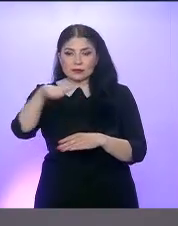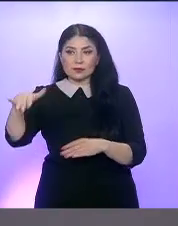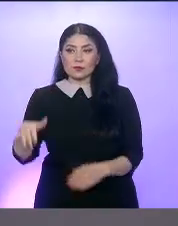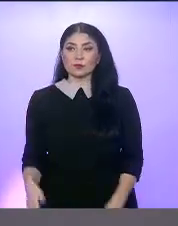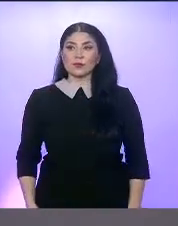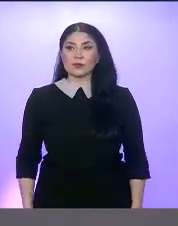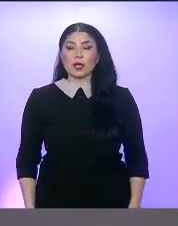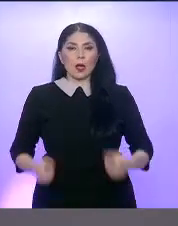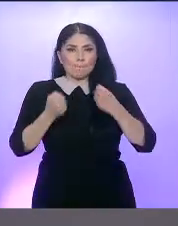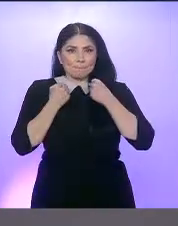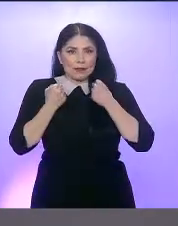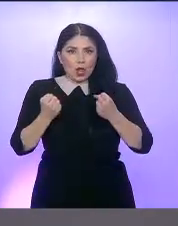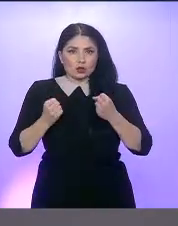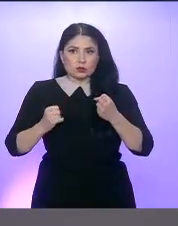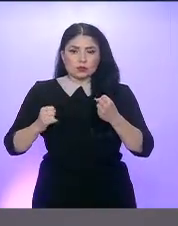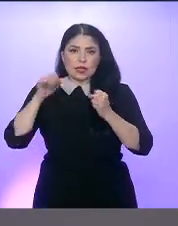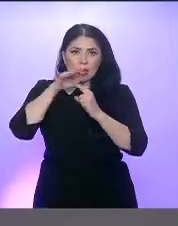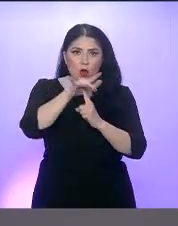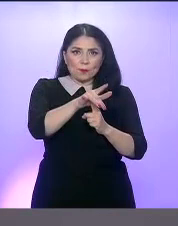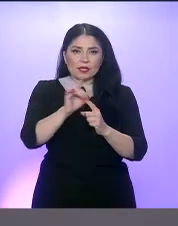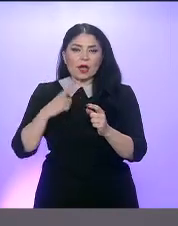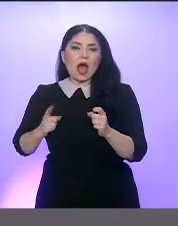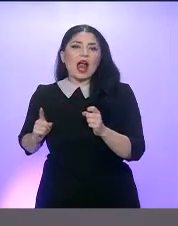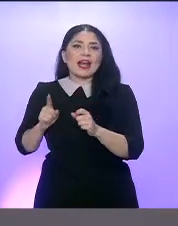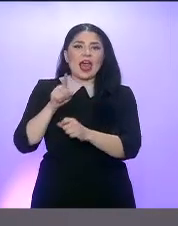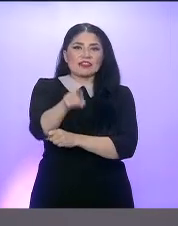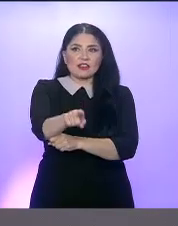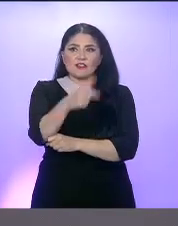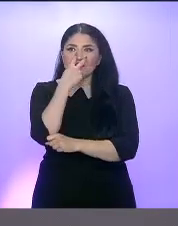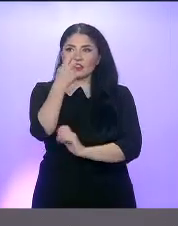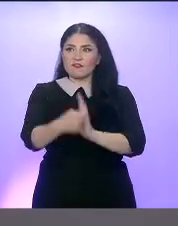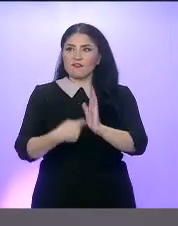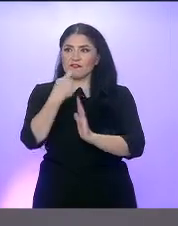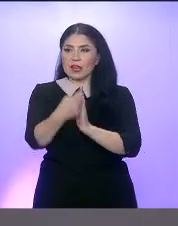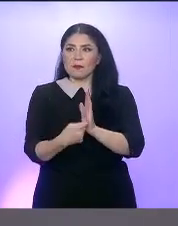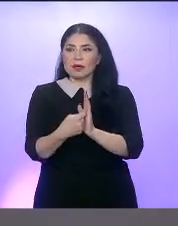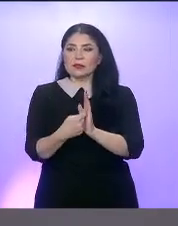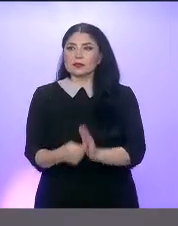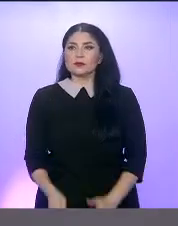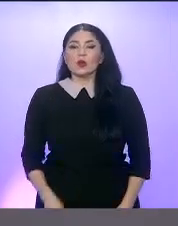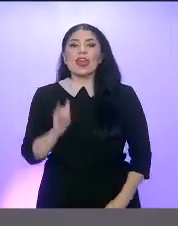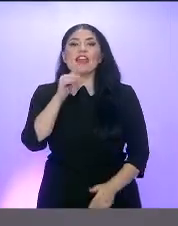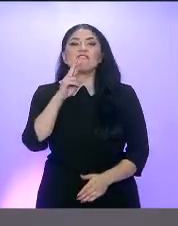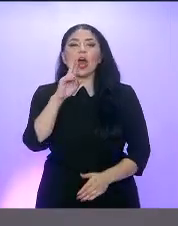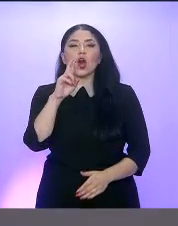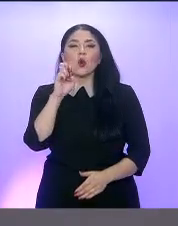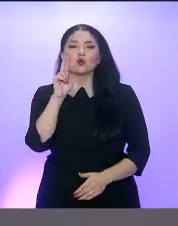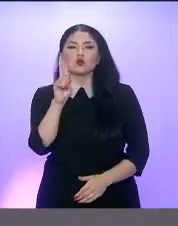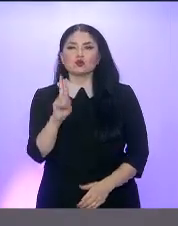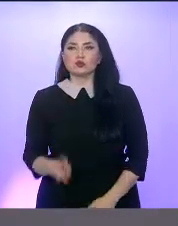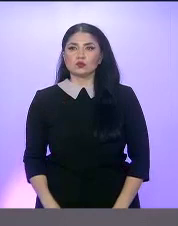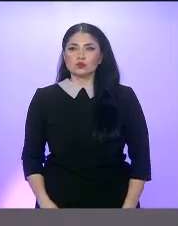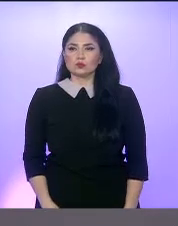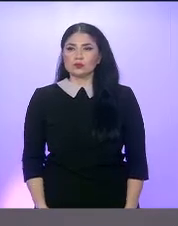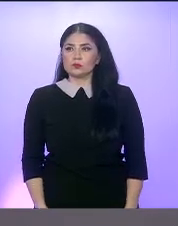care piloții lansează o rachetă. Vedem filmările cu infraroșu. Ei spun, militarii